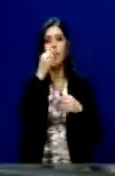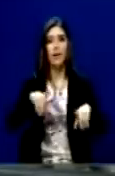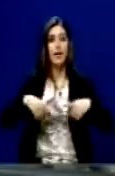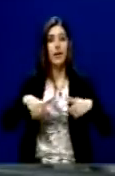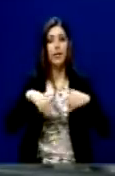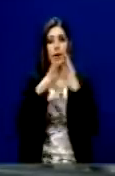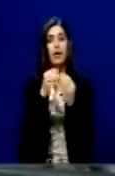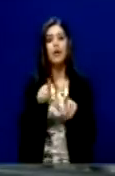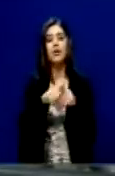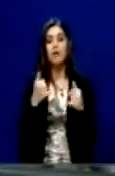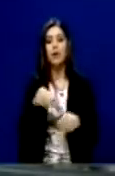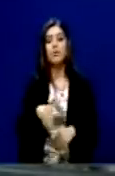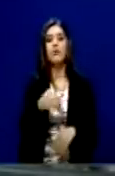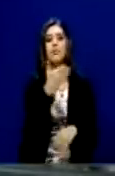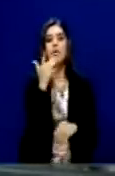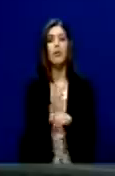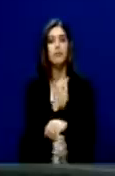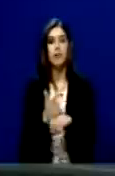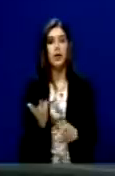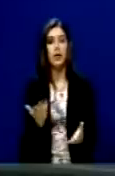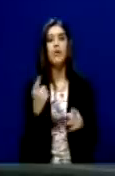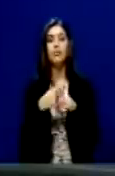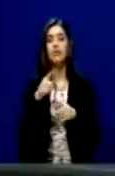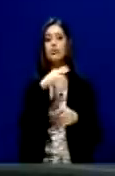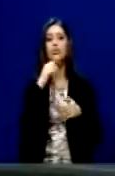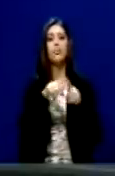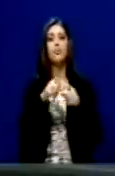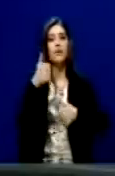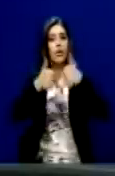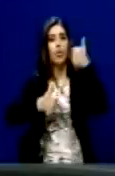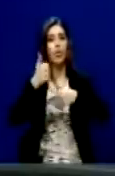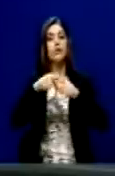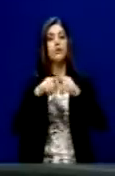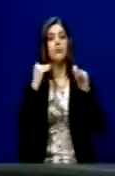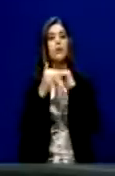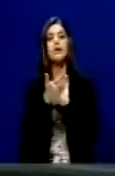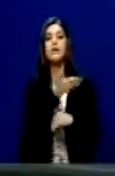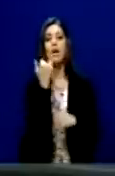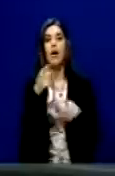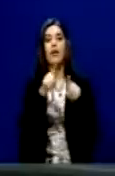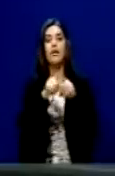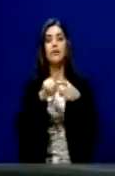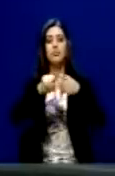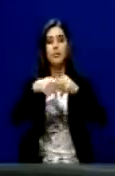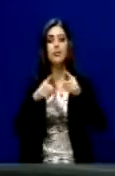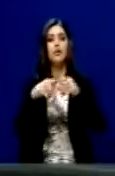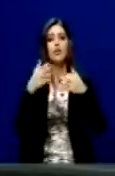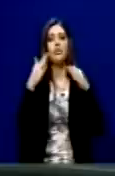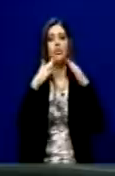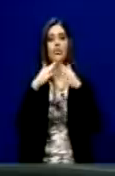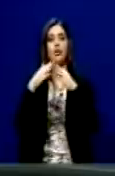kanë se çfarë të mbjellin tani në pranverë. Për post konkurrencës pabarabartë me produktet e vendeve shqinje